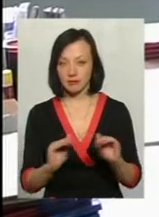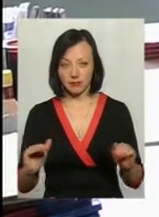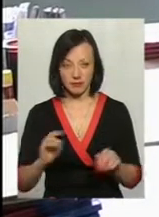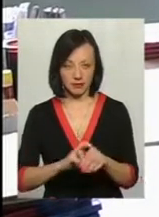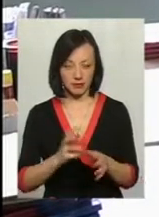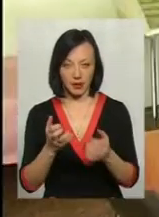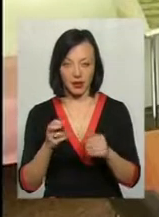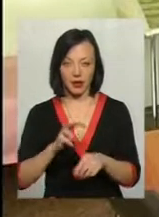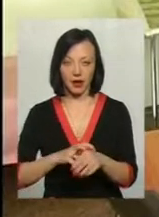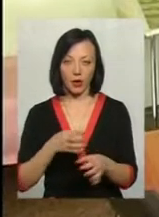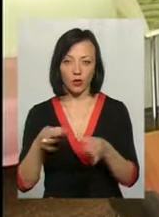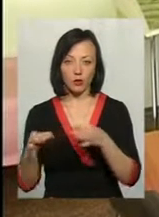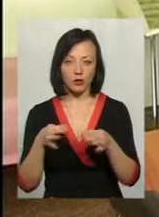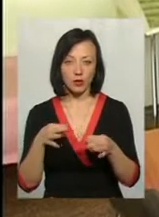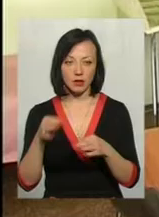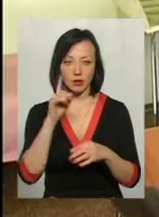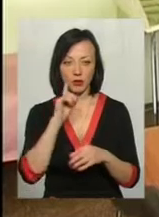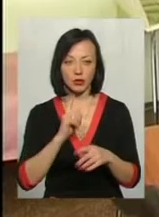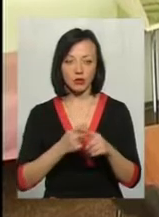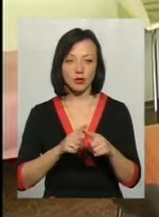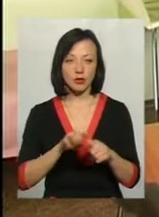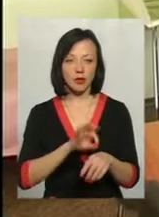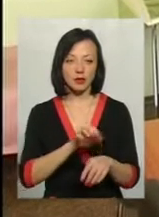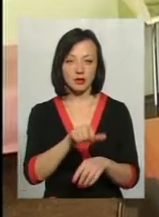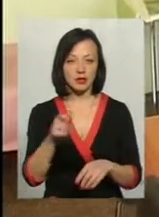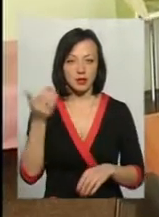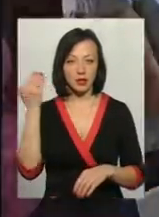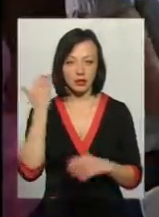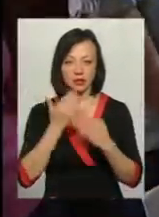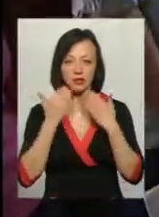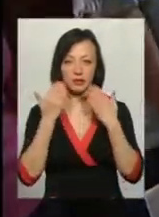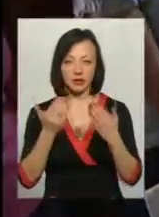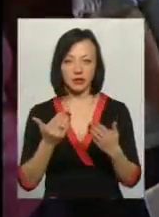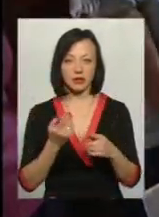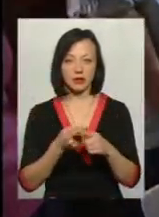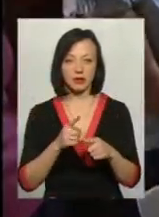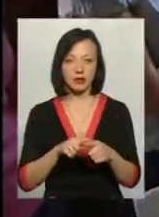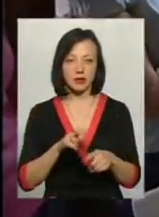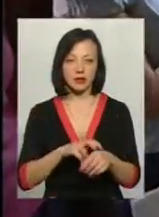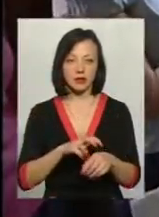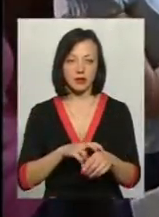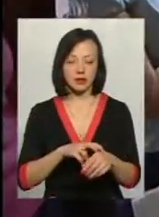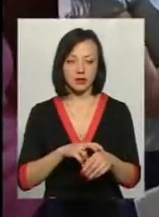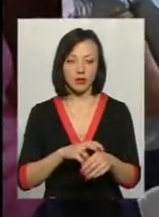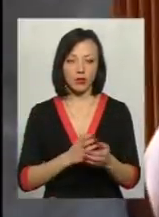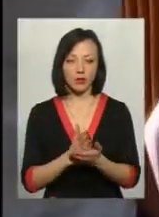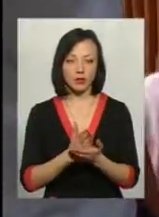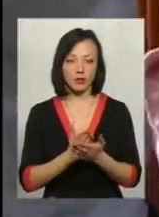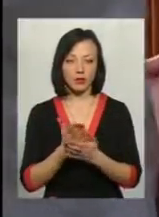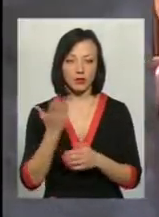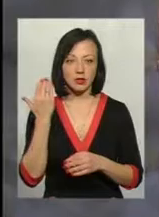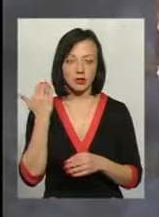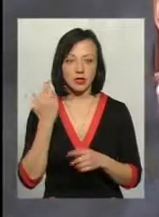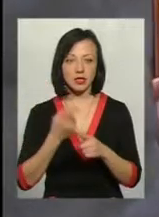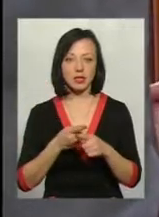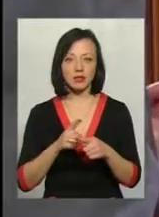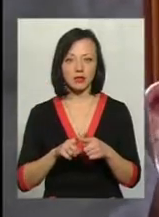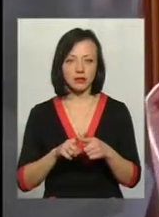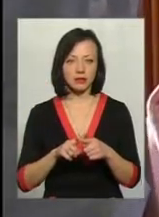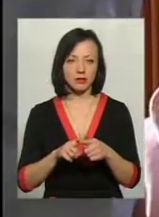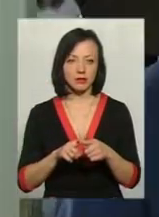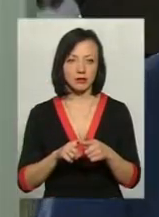а лікарі-консультанти. Поки що пацієнти, як і раніше, звертаються до свого лікаря, у якого обслуговувалися раніше. Але так